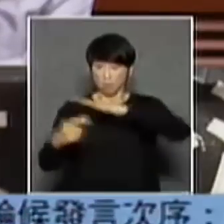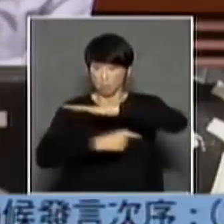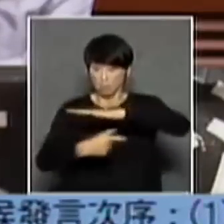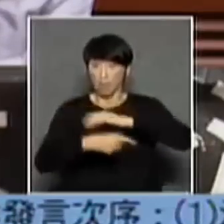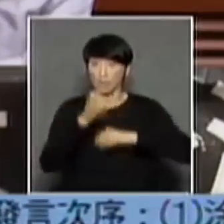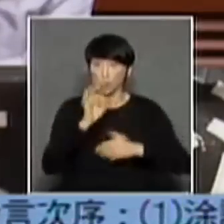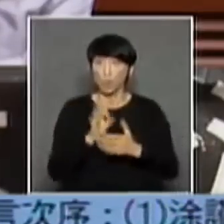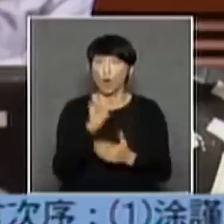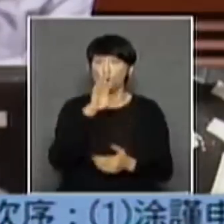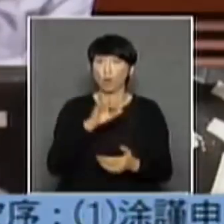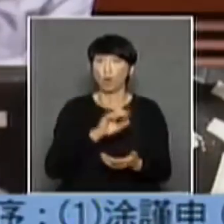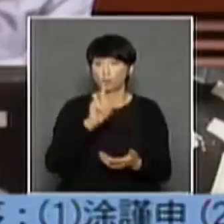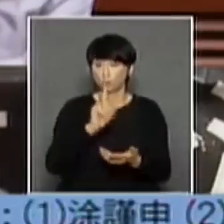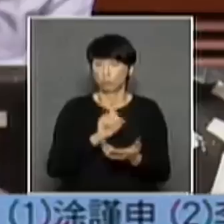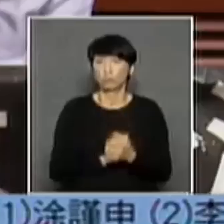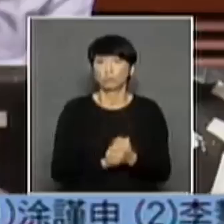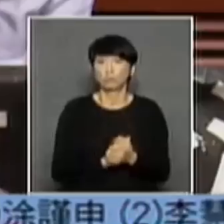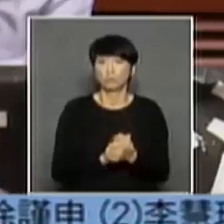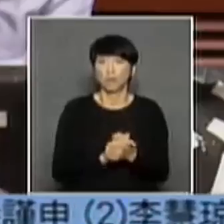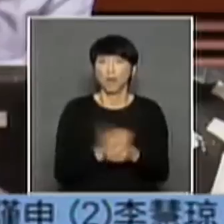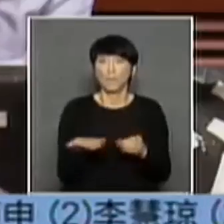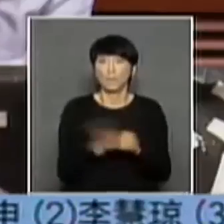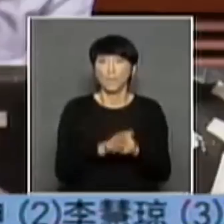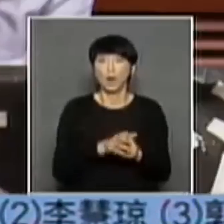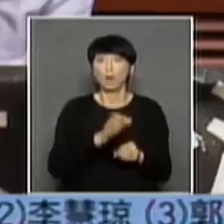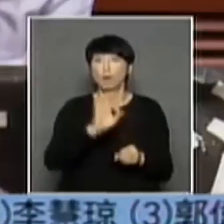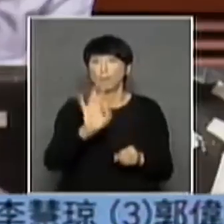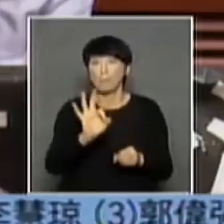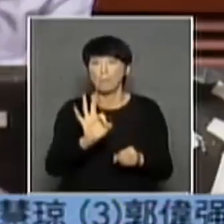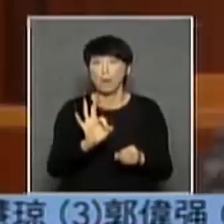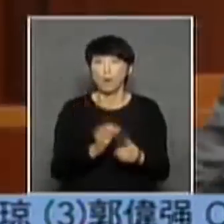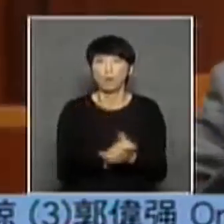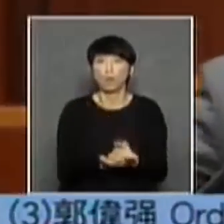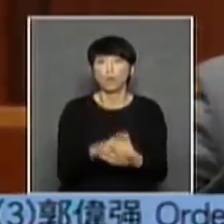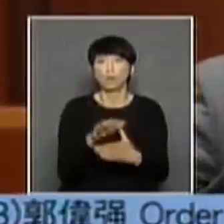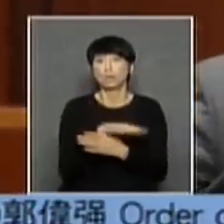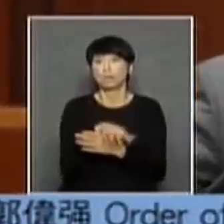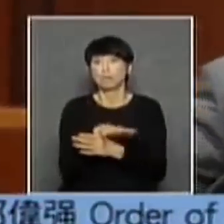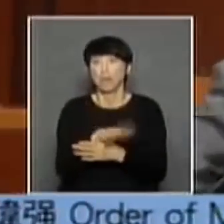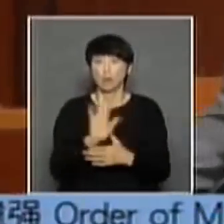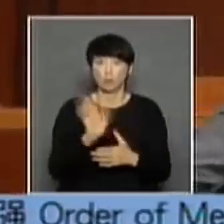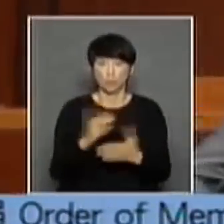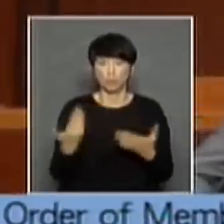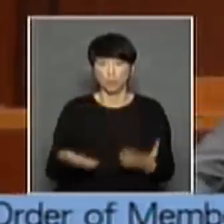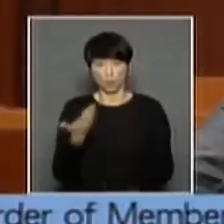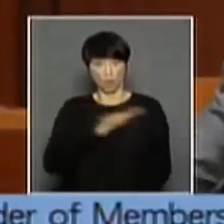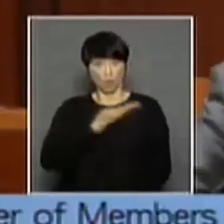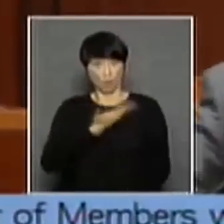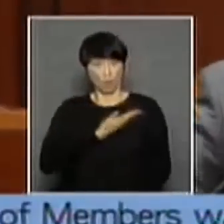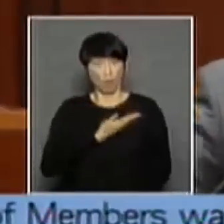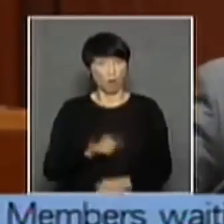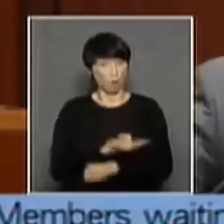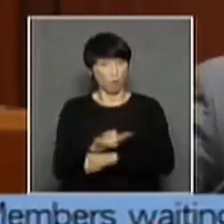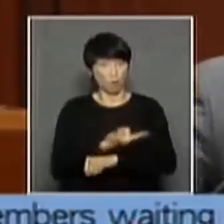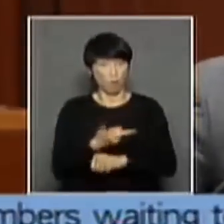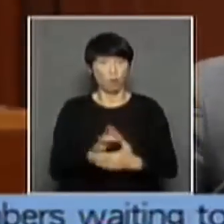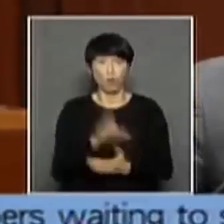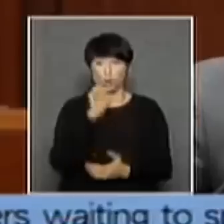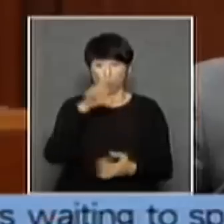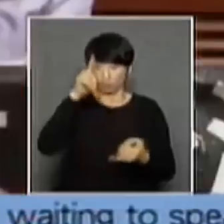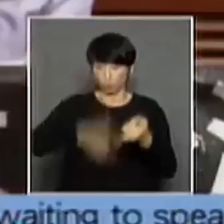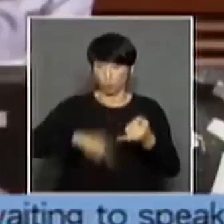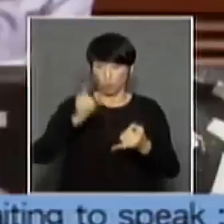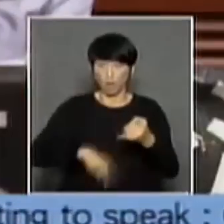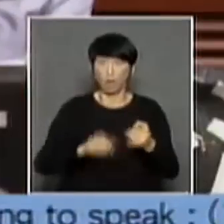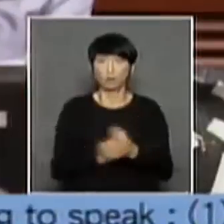我说多句，不要再用没有补充来敷衍我们香港人，因为我们已经忍够这三个字。主席，我说到最后一句，